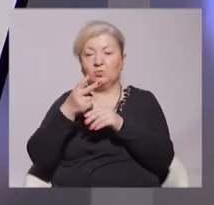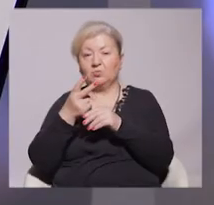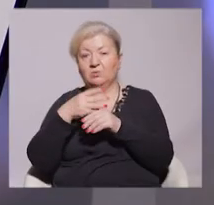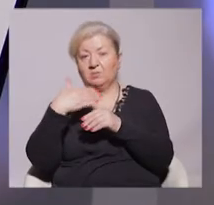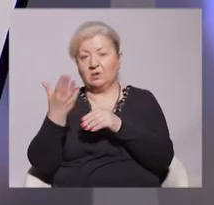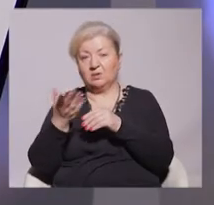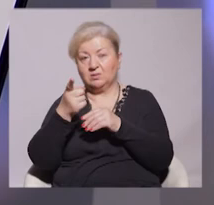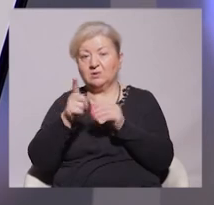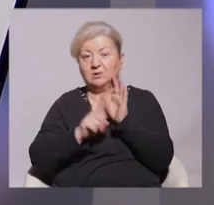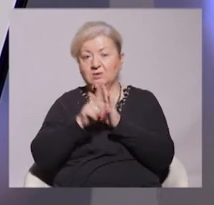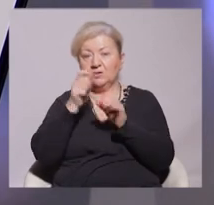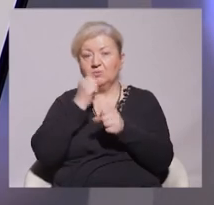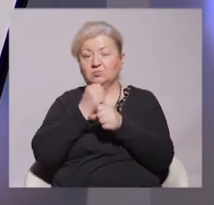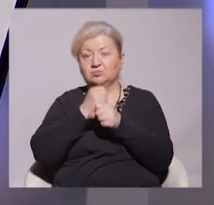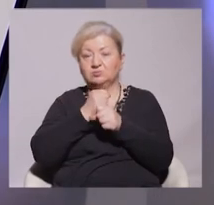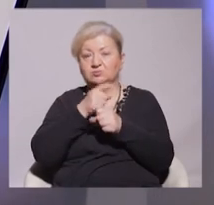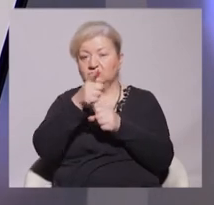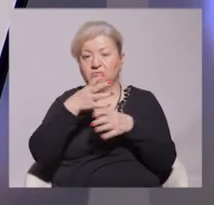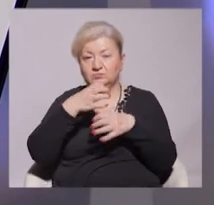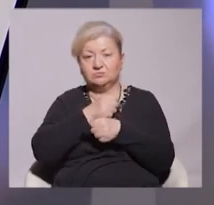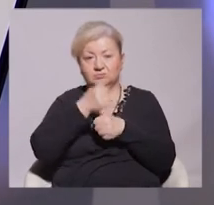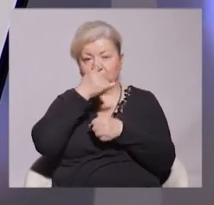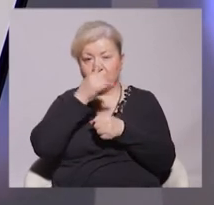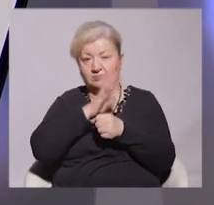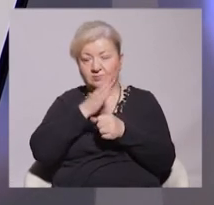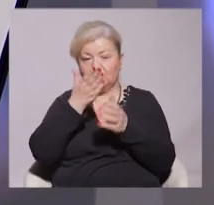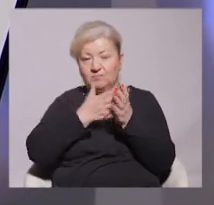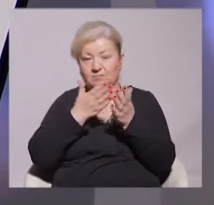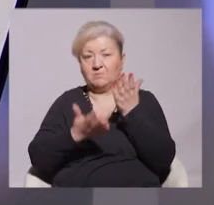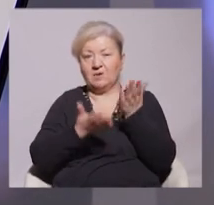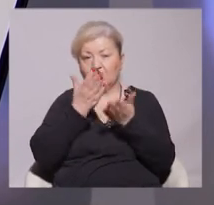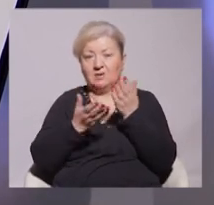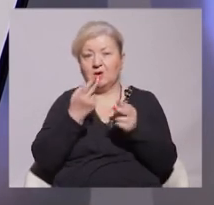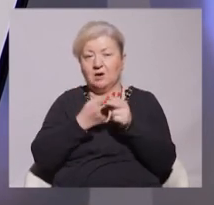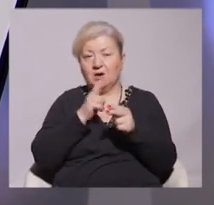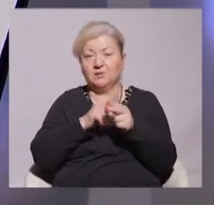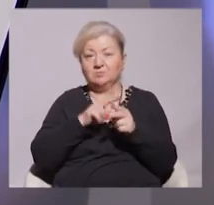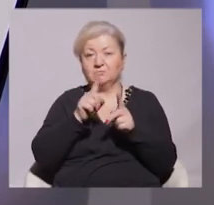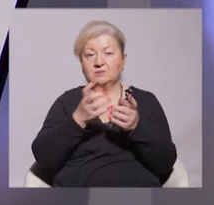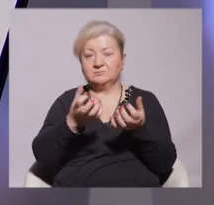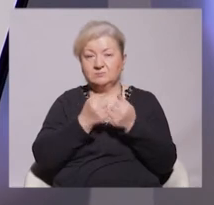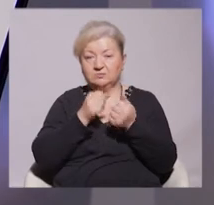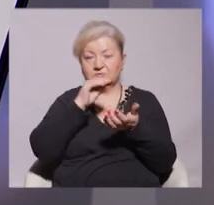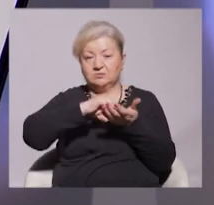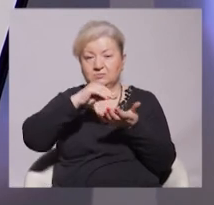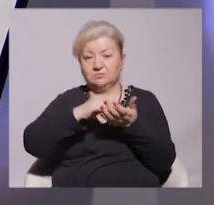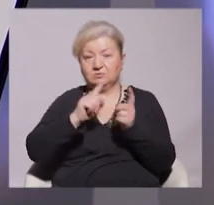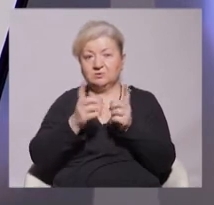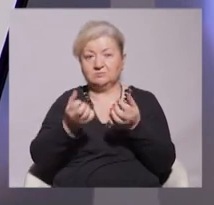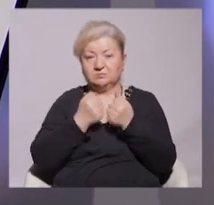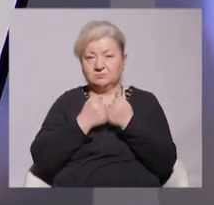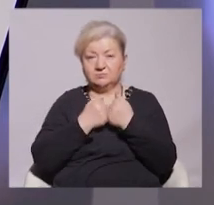უკვე ამ მუშაობის გამო ვეღარ შევკვეცავთ მასებს, ამიტომ ჩავწეროთ თუ რას მივიღებთ. ესე